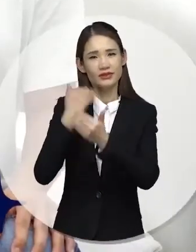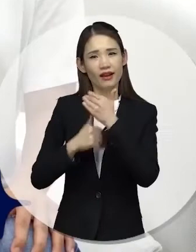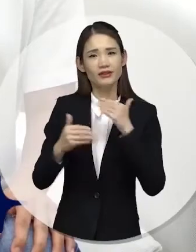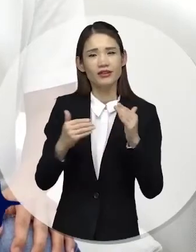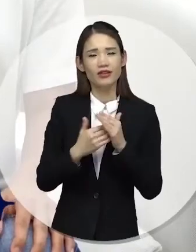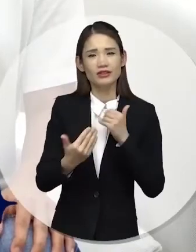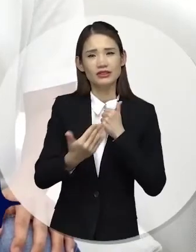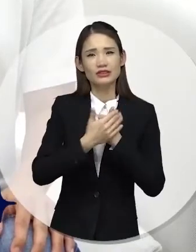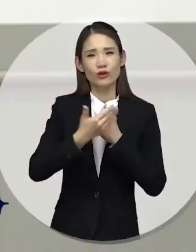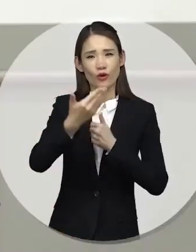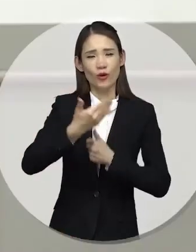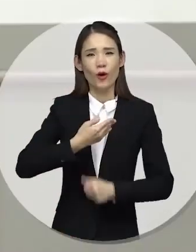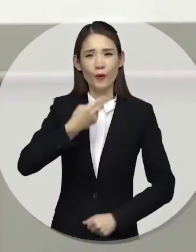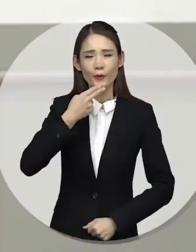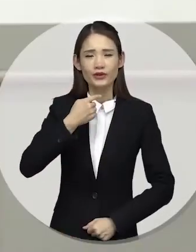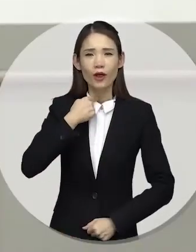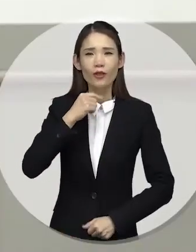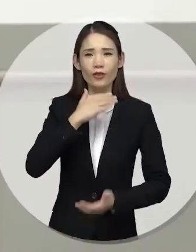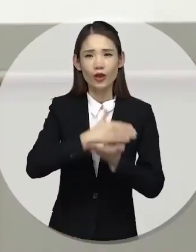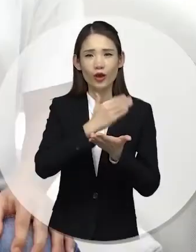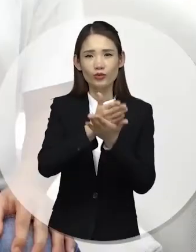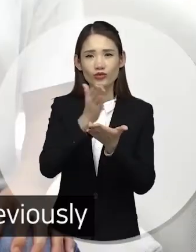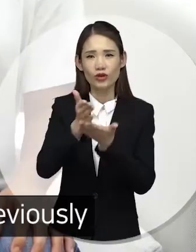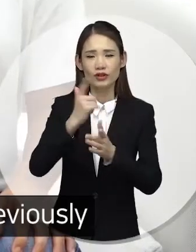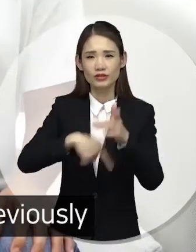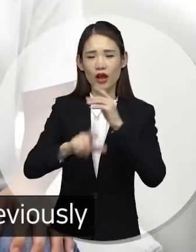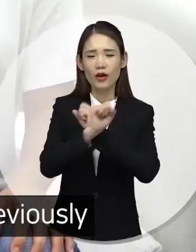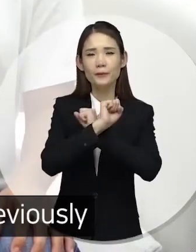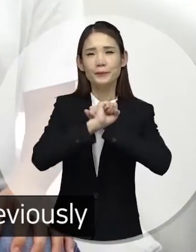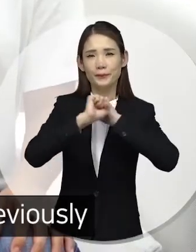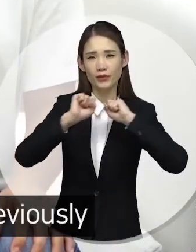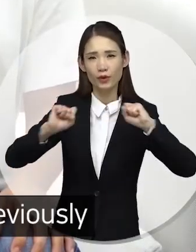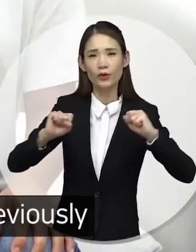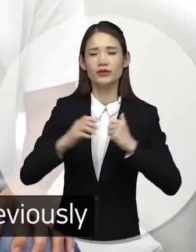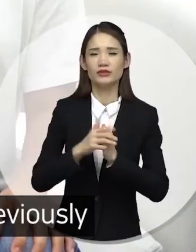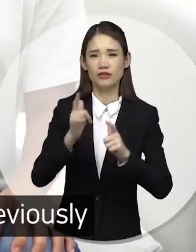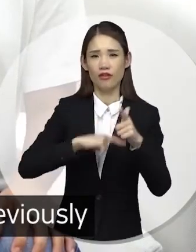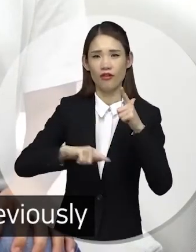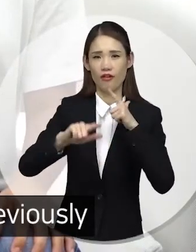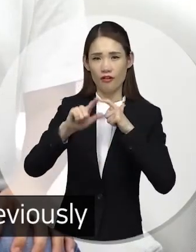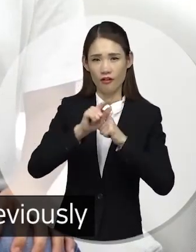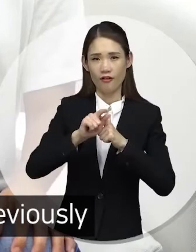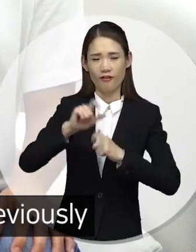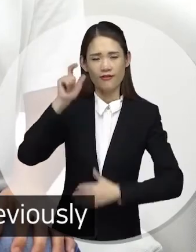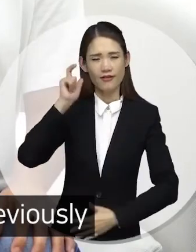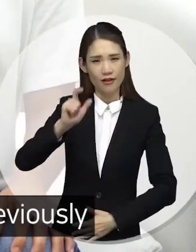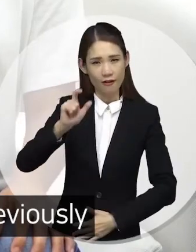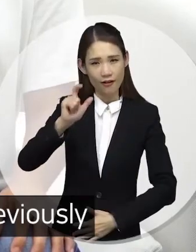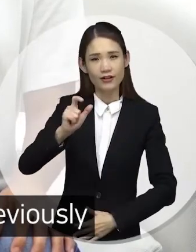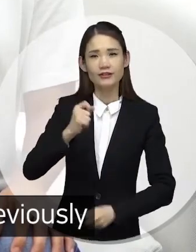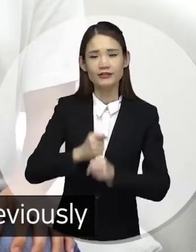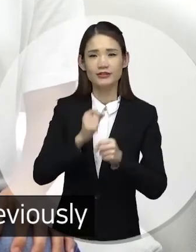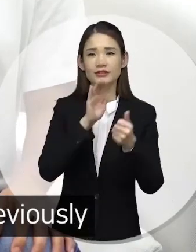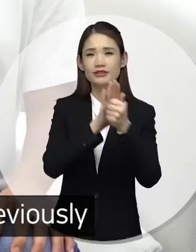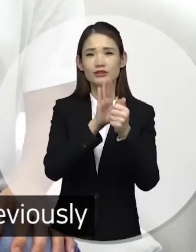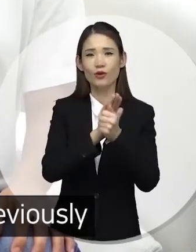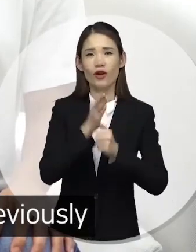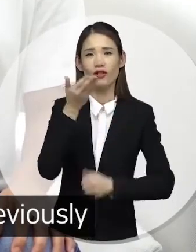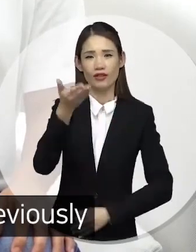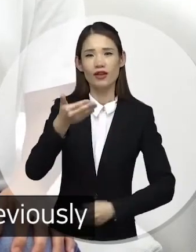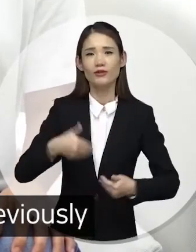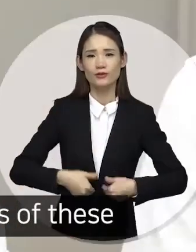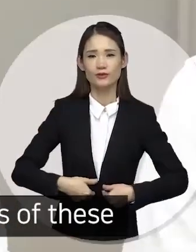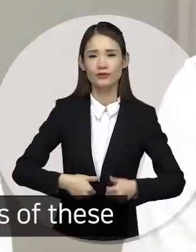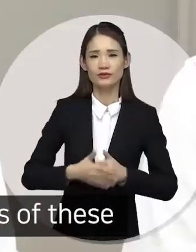이전까지는 지원하지 않던 분야들에 대해서 더 폭넓고 더 강하게 지원을 해줘야